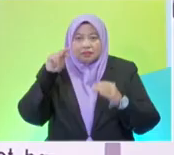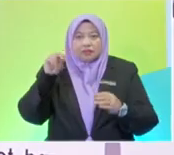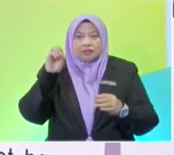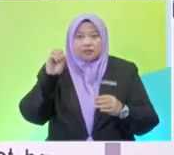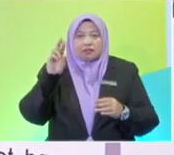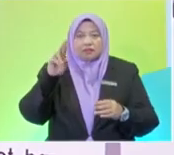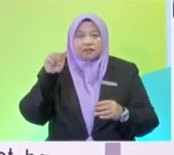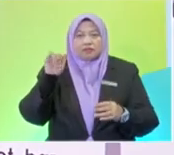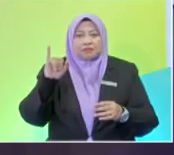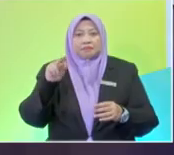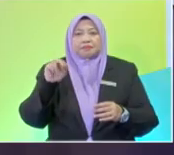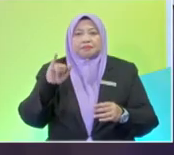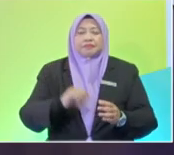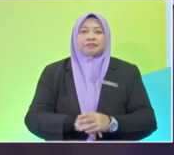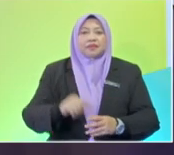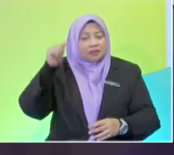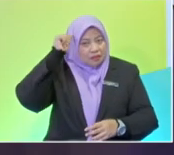Ario juga Assalamualaikum